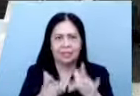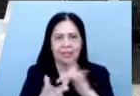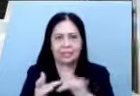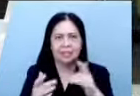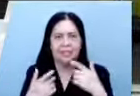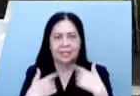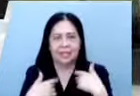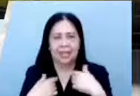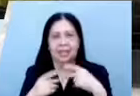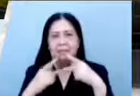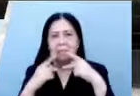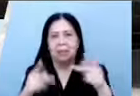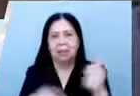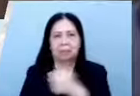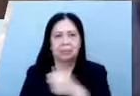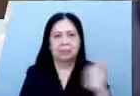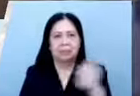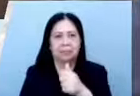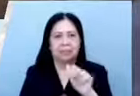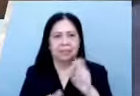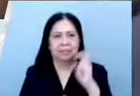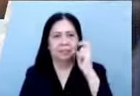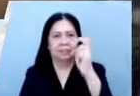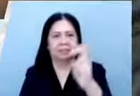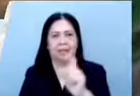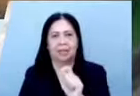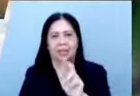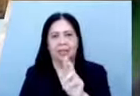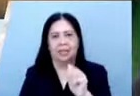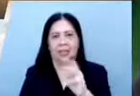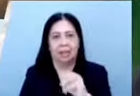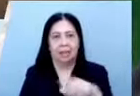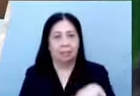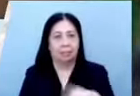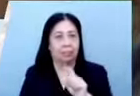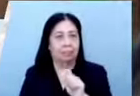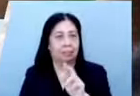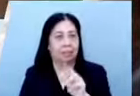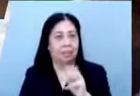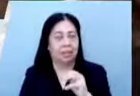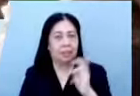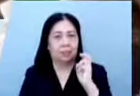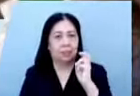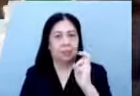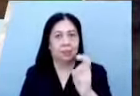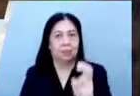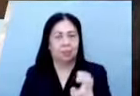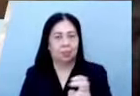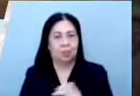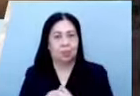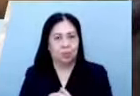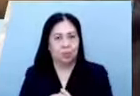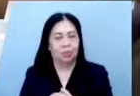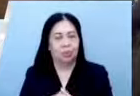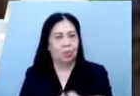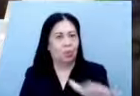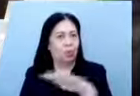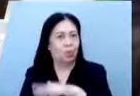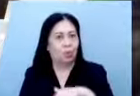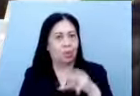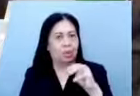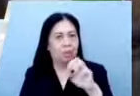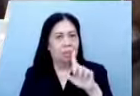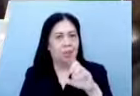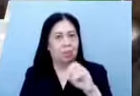transpo tulad ng tram. Ang maganda dito sa Melbourne, itong tram nila sa kanilang CBD, sa almost sa buong Melbourne CBD ay libre.